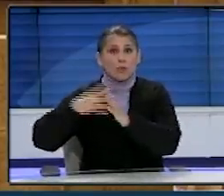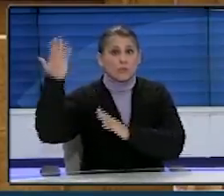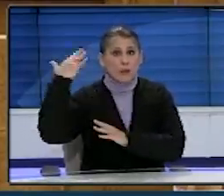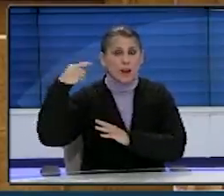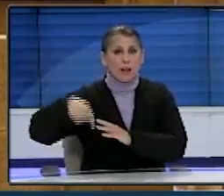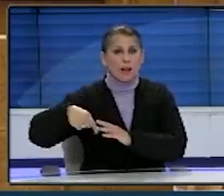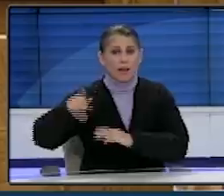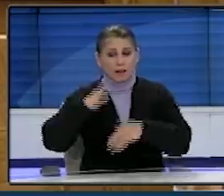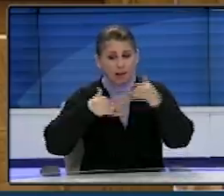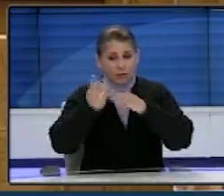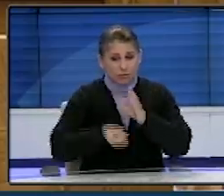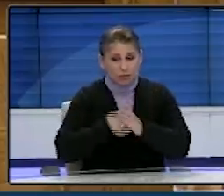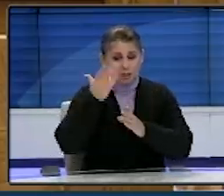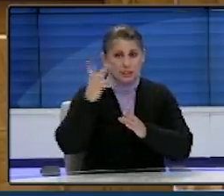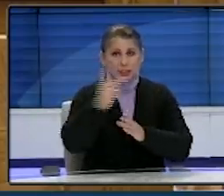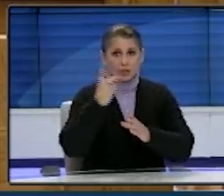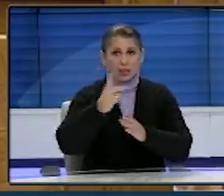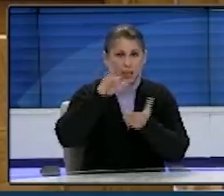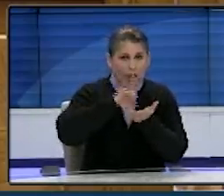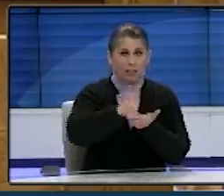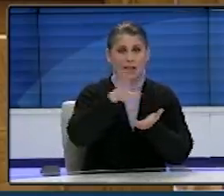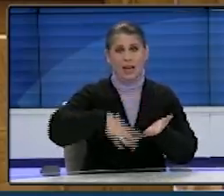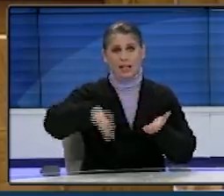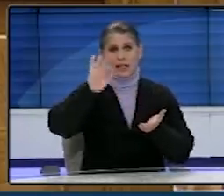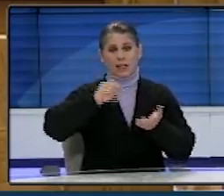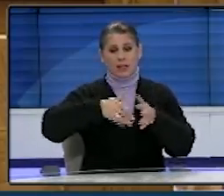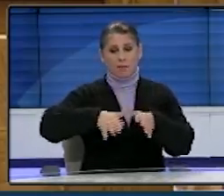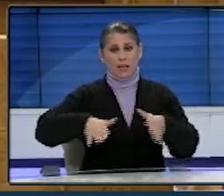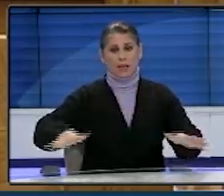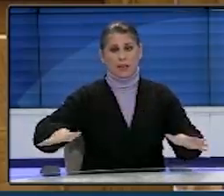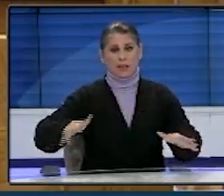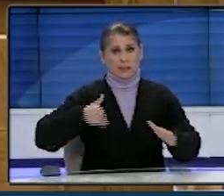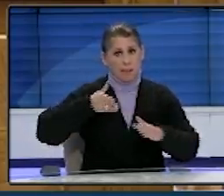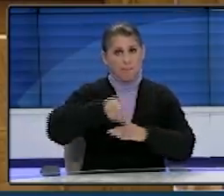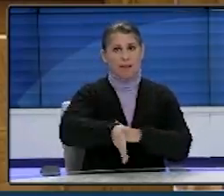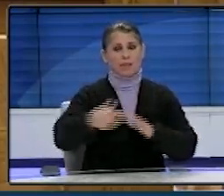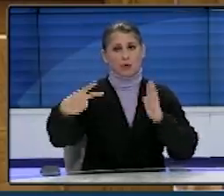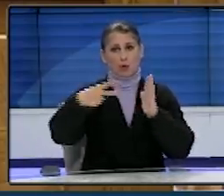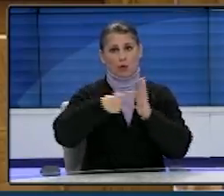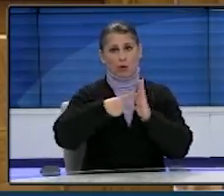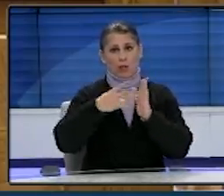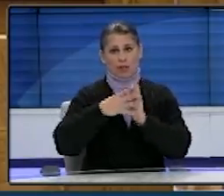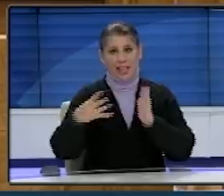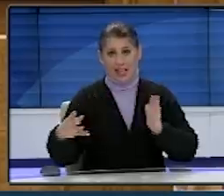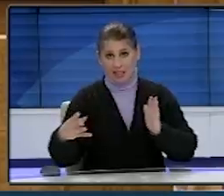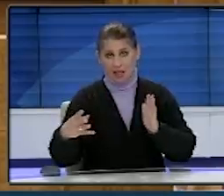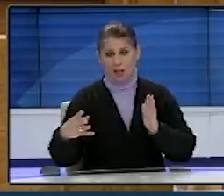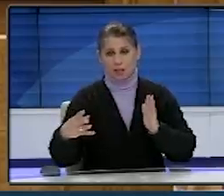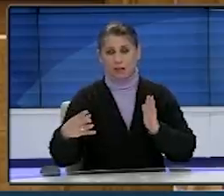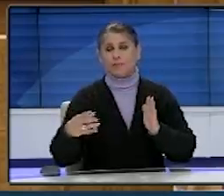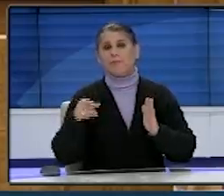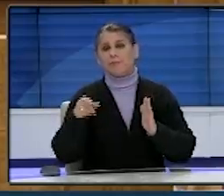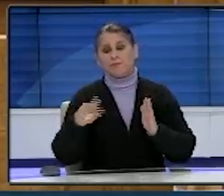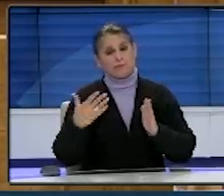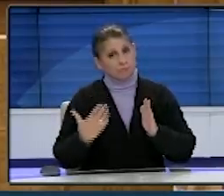κοινωνία και για να αποκρούσουν αρχικά την ιμπεριαλιστική επέμβαση το 2019, στην